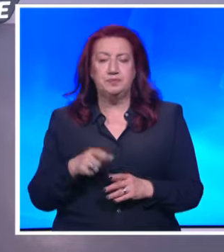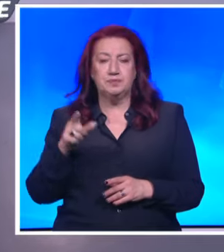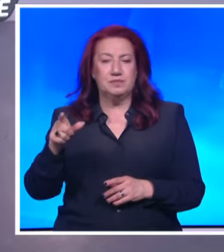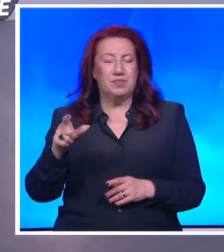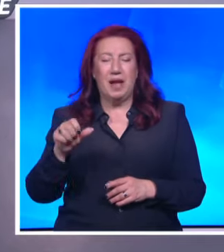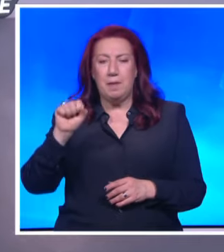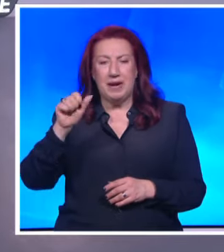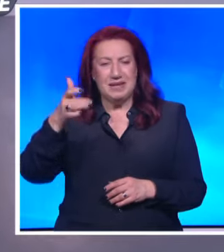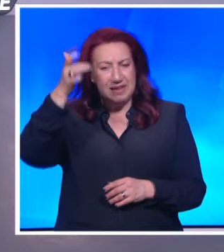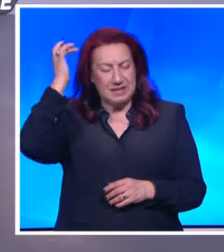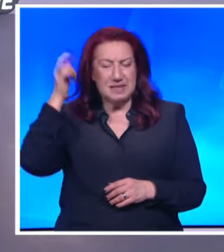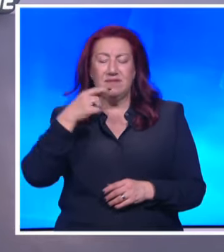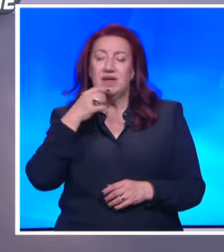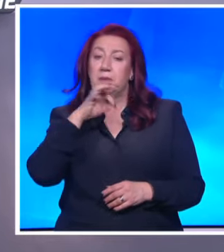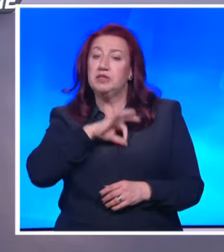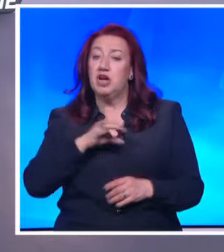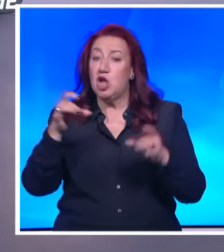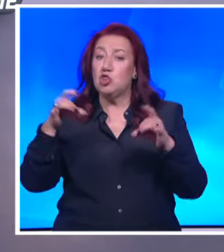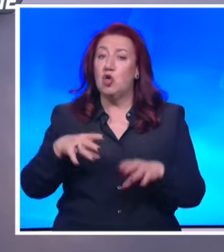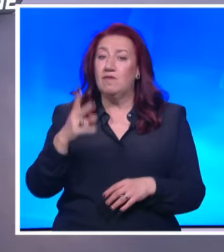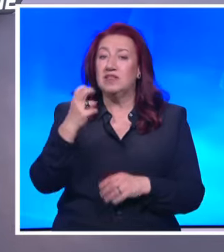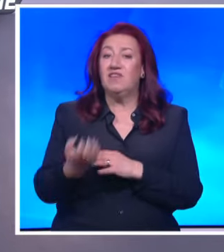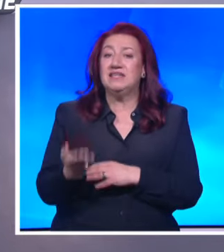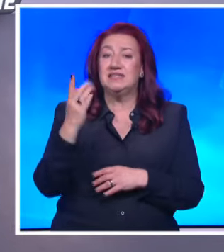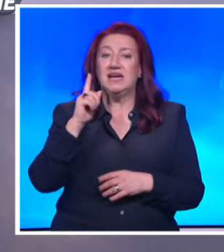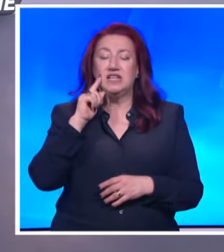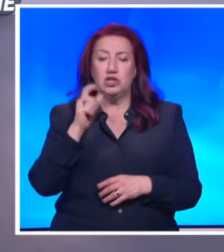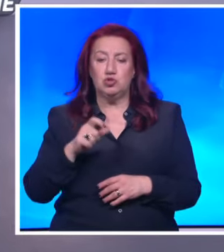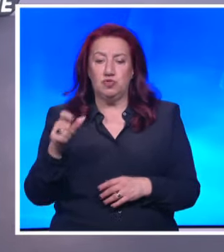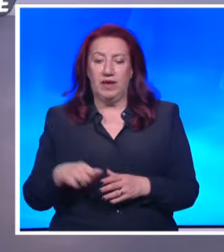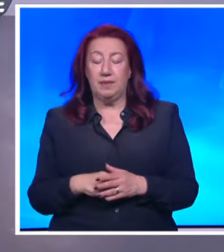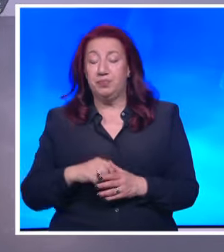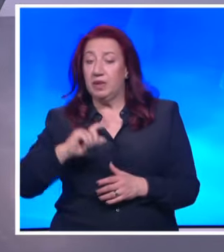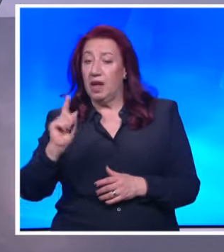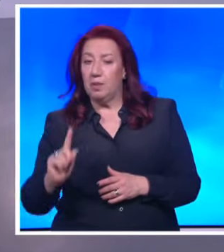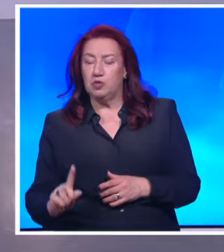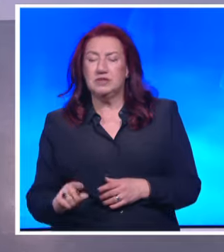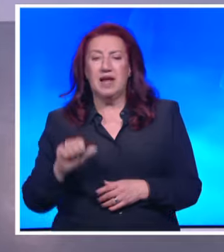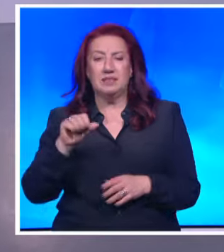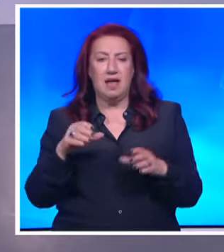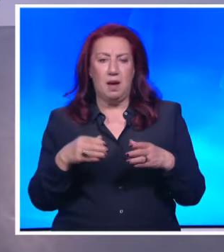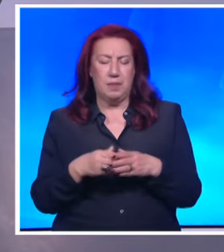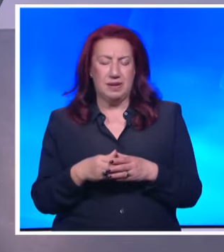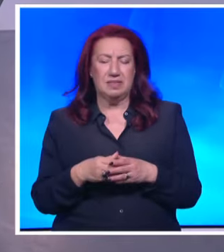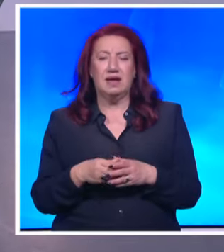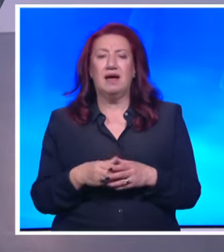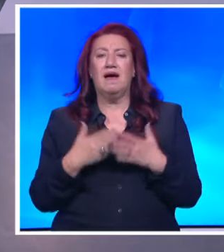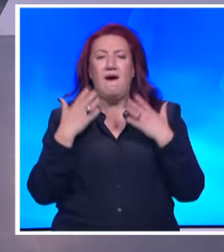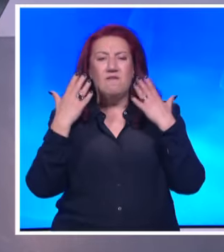печели гласовете на нови 24 000 избиратели. Седмата партия в парламента ще е Величие. 100 000 души